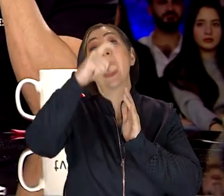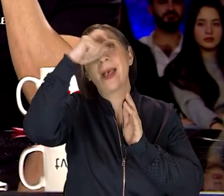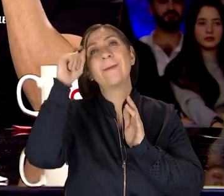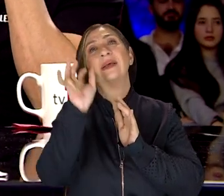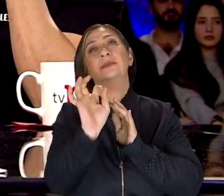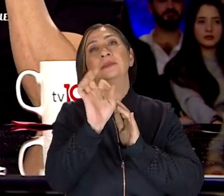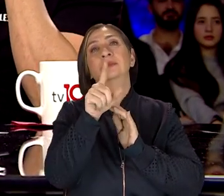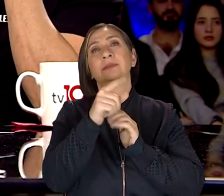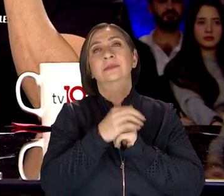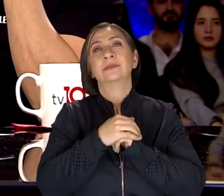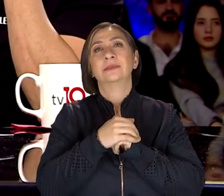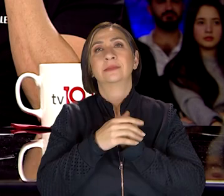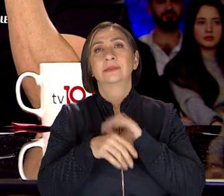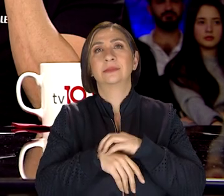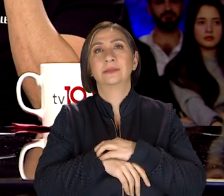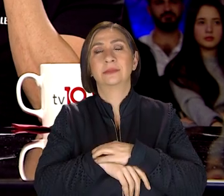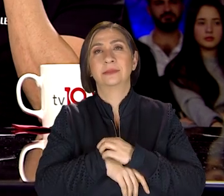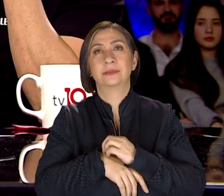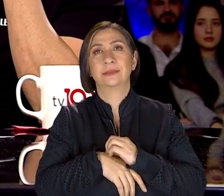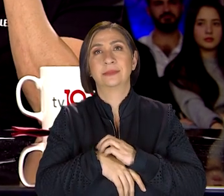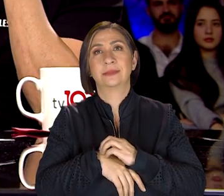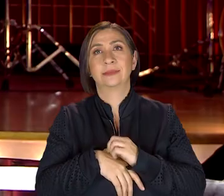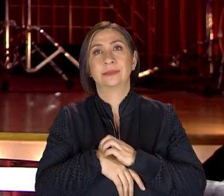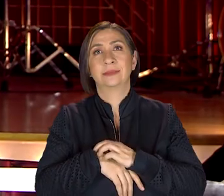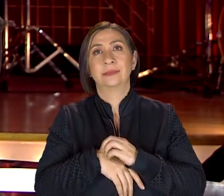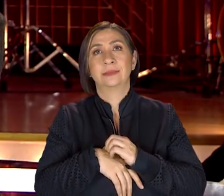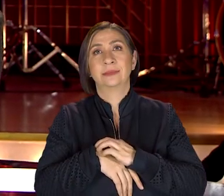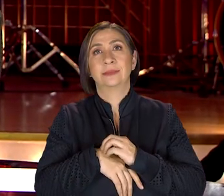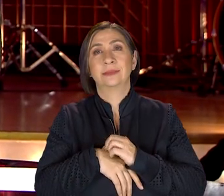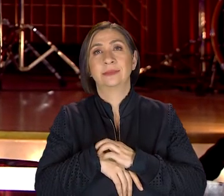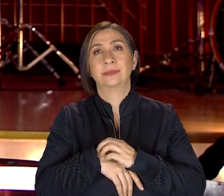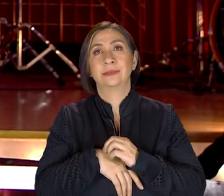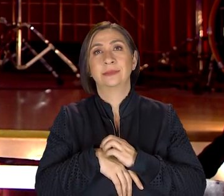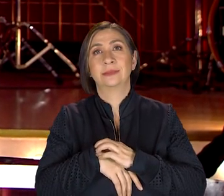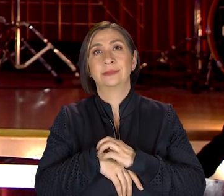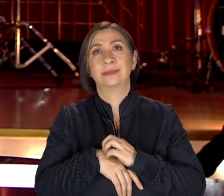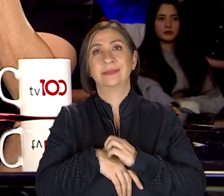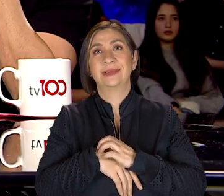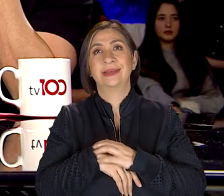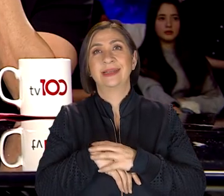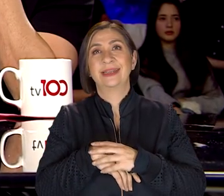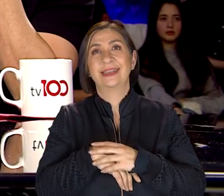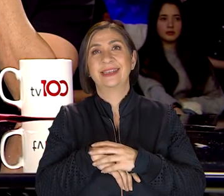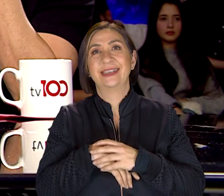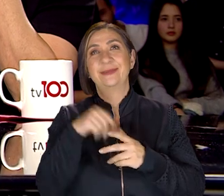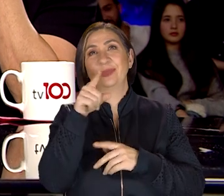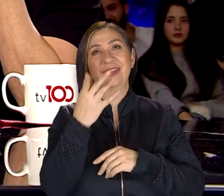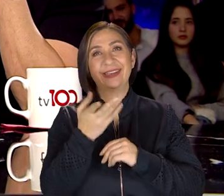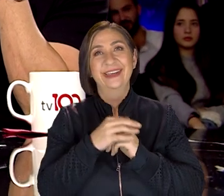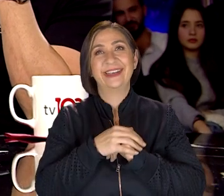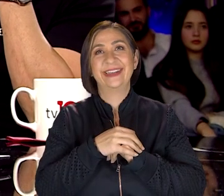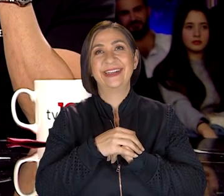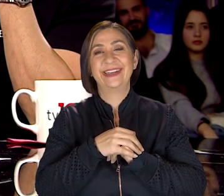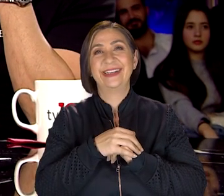yani. Bu emek. Evet eyvallah. Yani ter atıyoruz orada. Evet eyvallah. Okey. O ne? Okey.